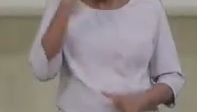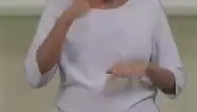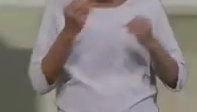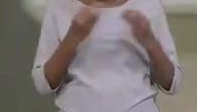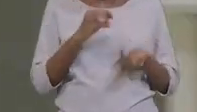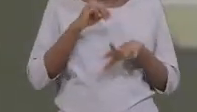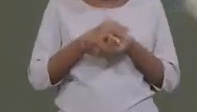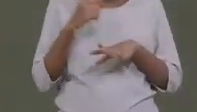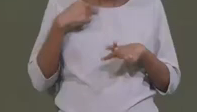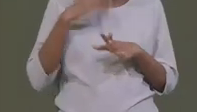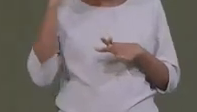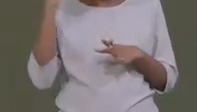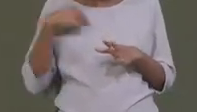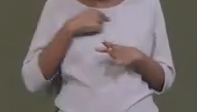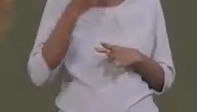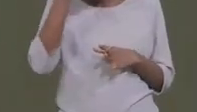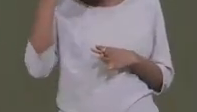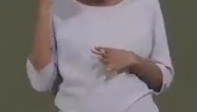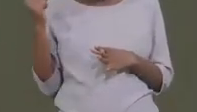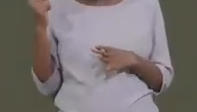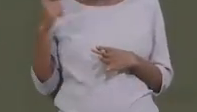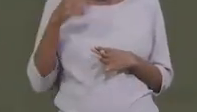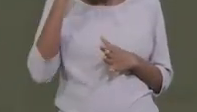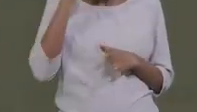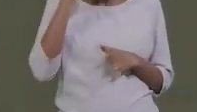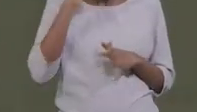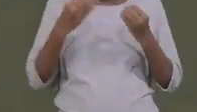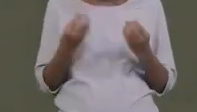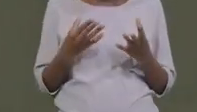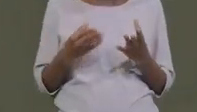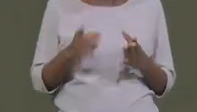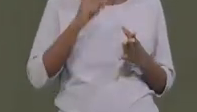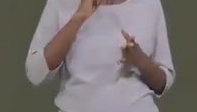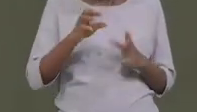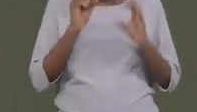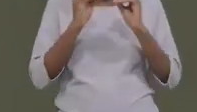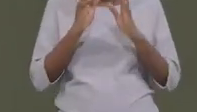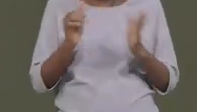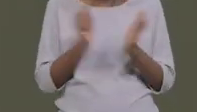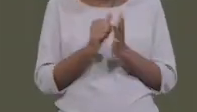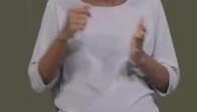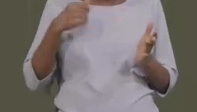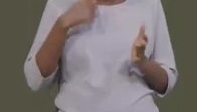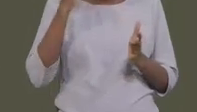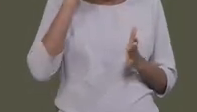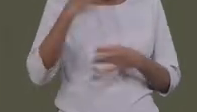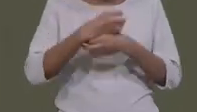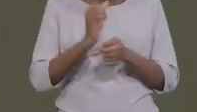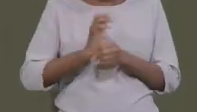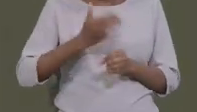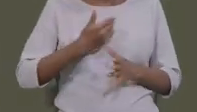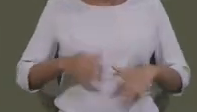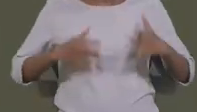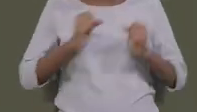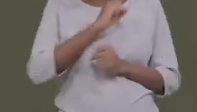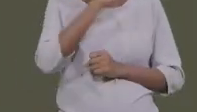Il y a plusieurs messages que nous écoutons et nous oublions. Est-ce que vous connaissez combien de vrais enseignements qui